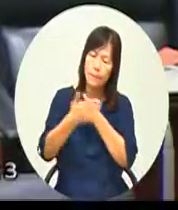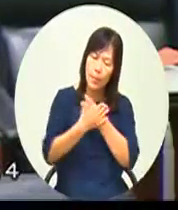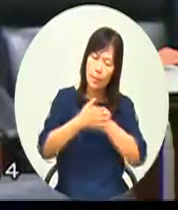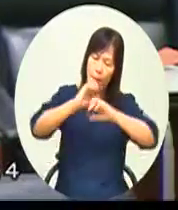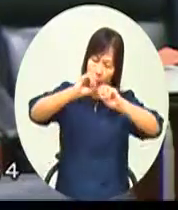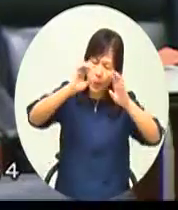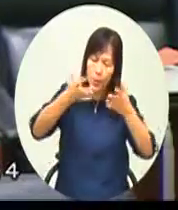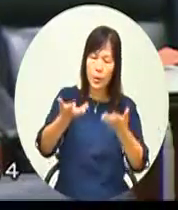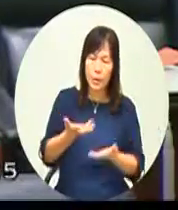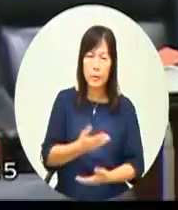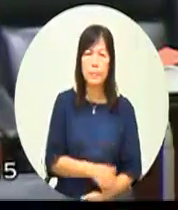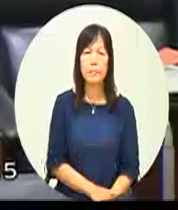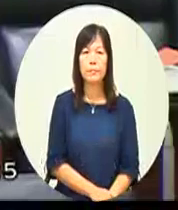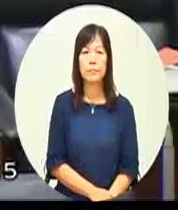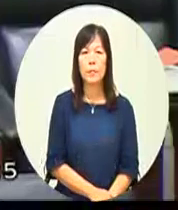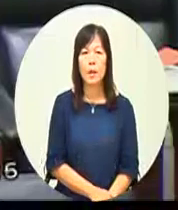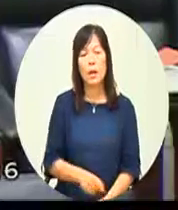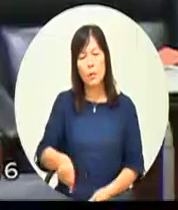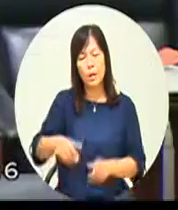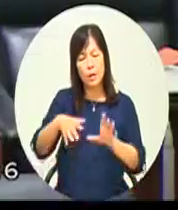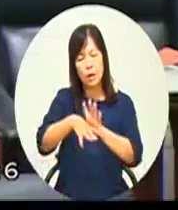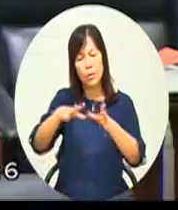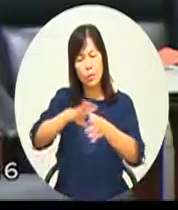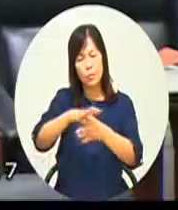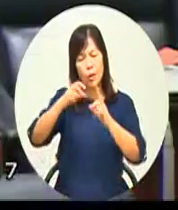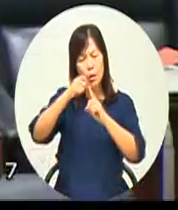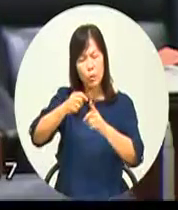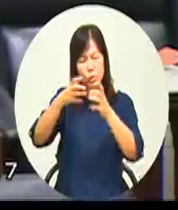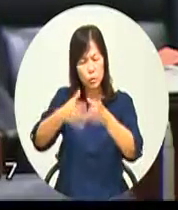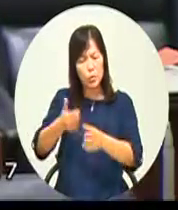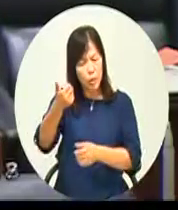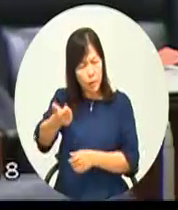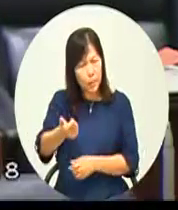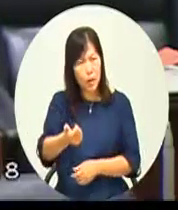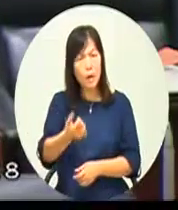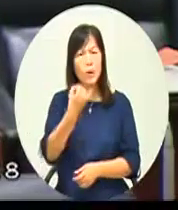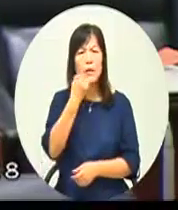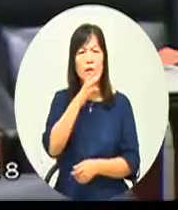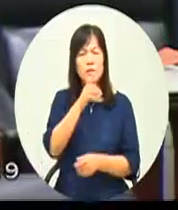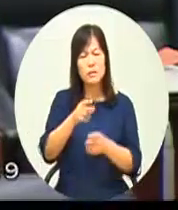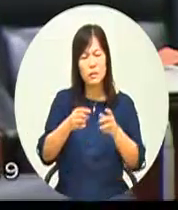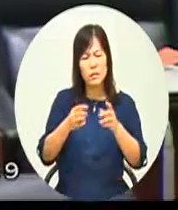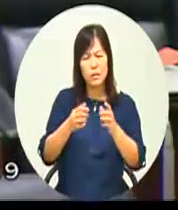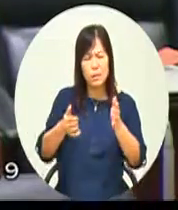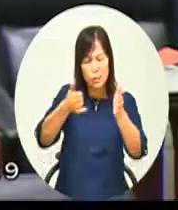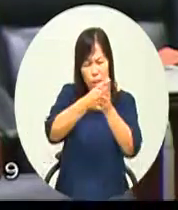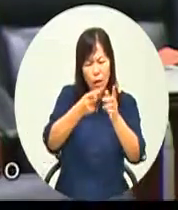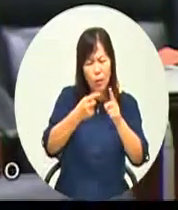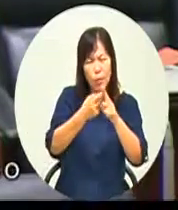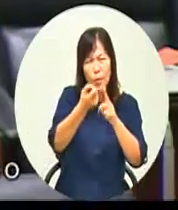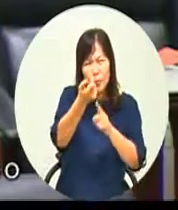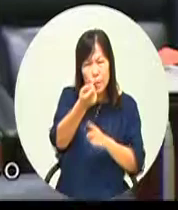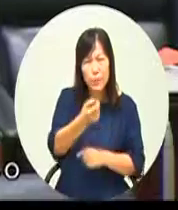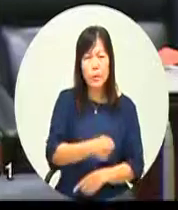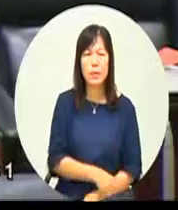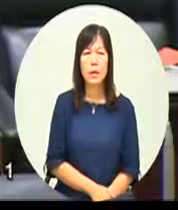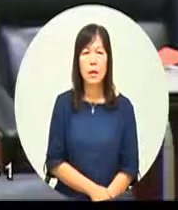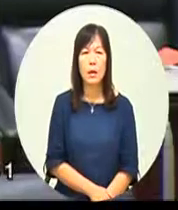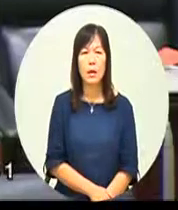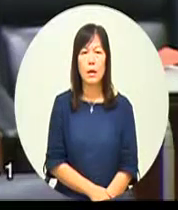不然哦，那文化公车的利益很好，可是哦就是拢无啥人，然后我们观光